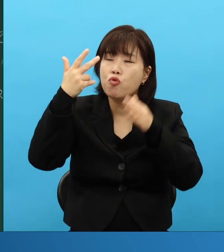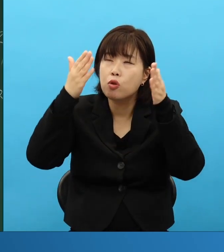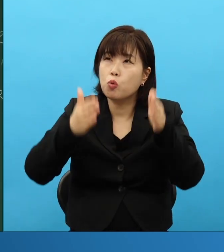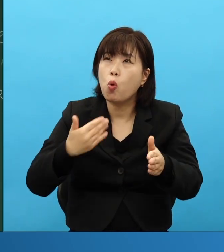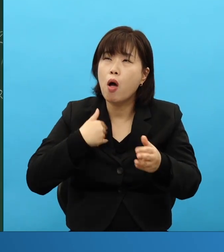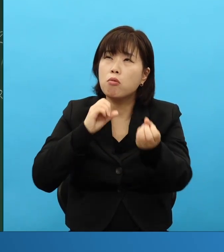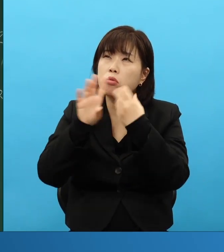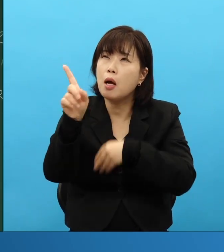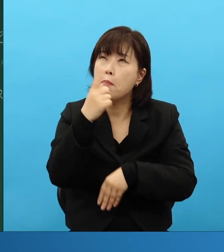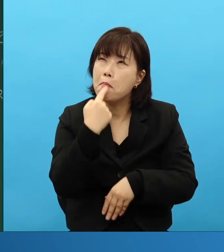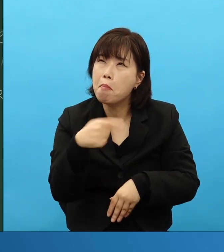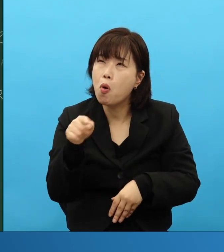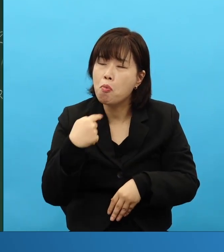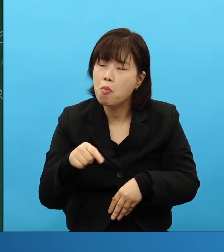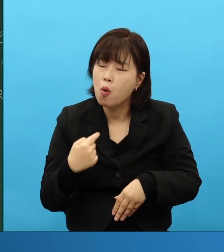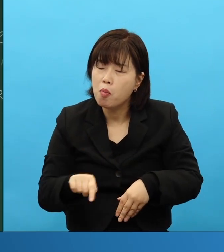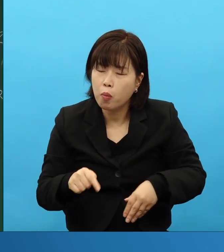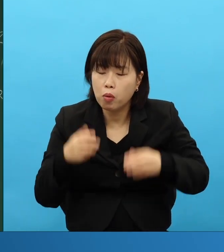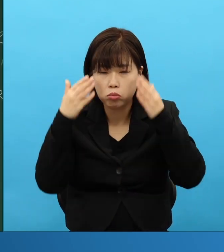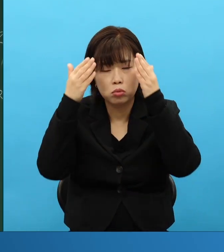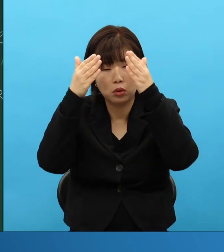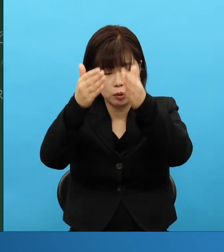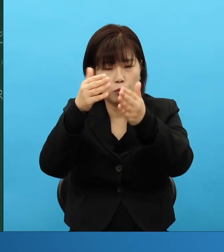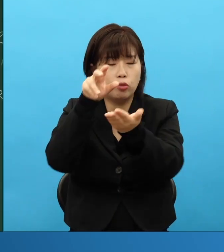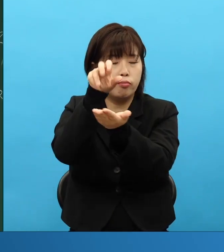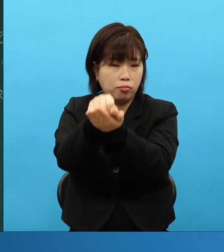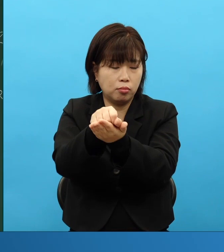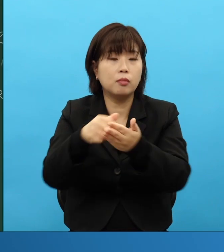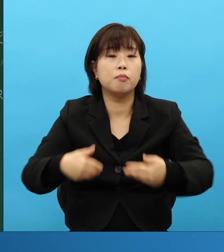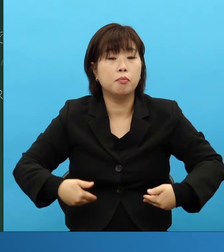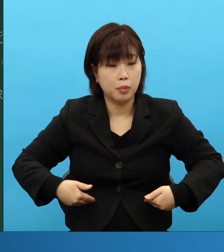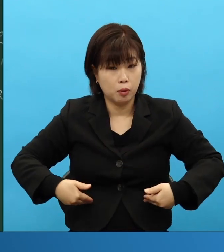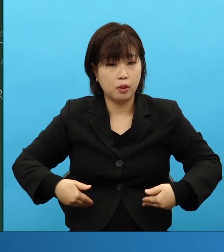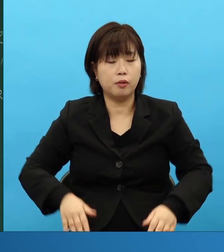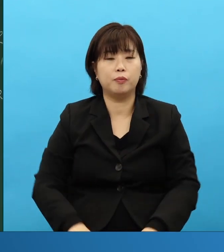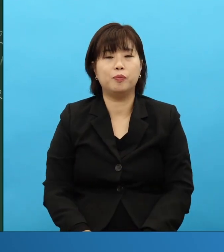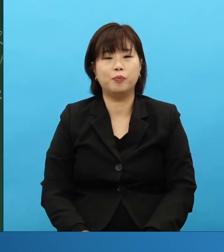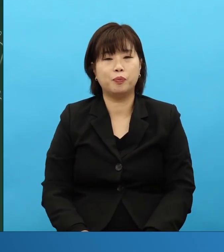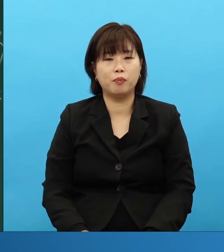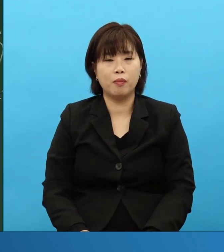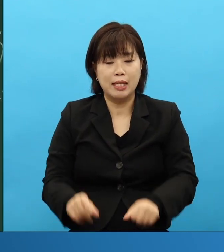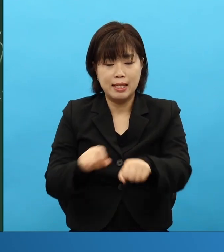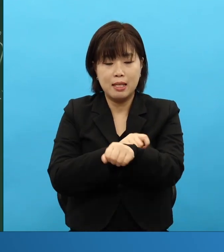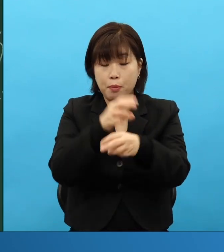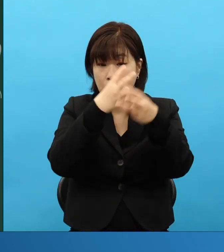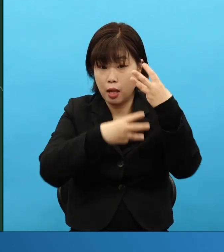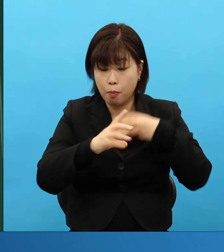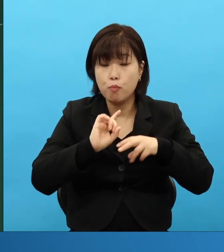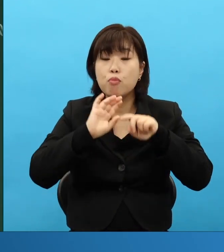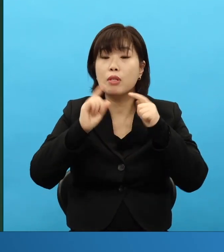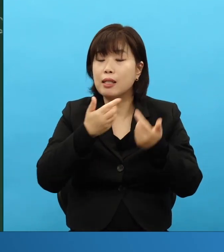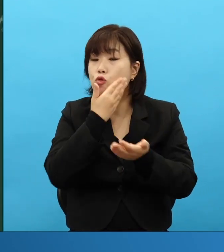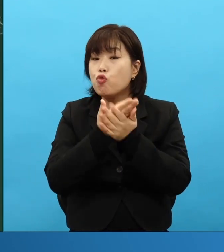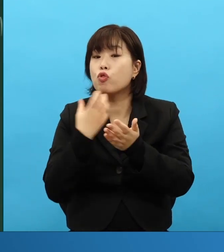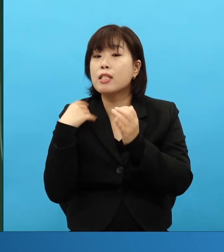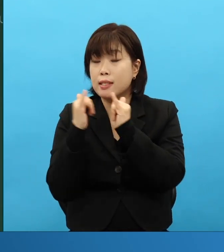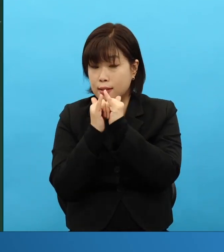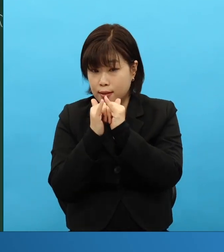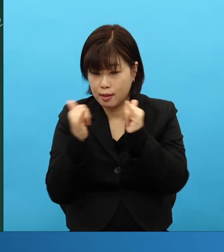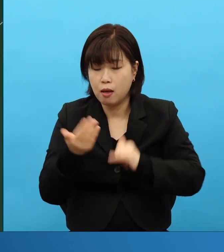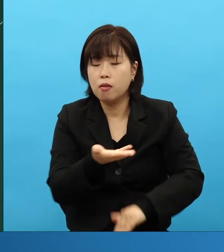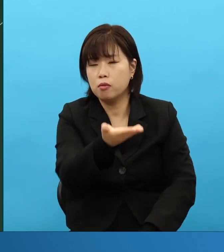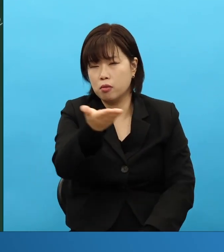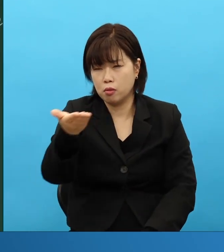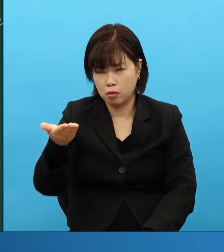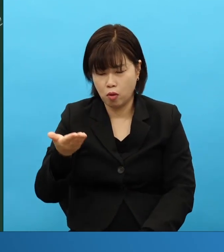중위자들 특히 깊은 은혜 받아야 돼요. Especially church offers, they need this deep grace. 드디어 마지막 안악산지를 And